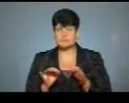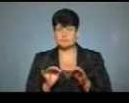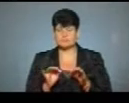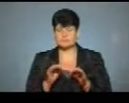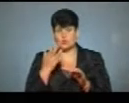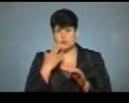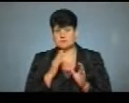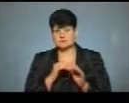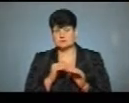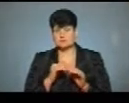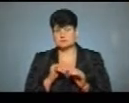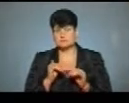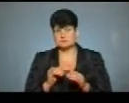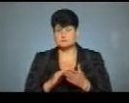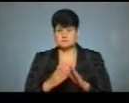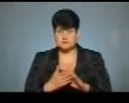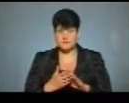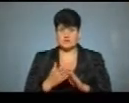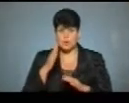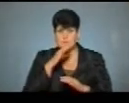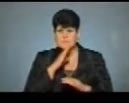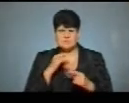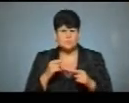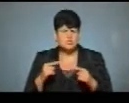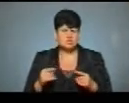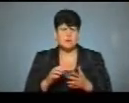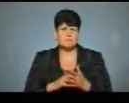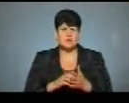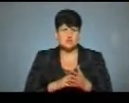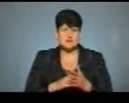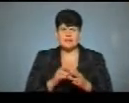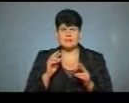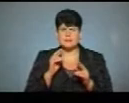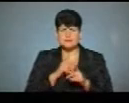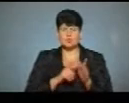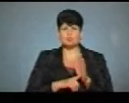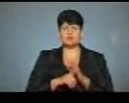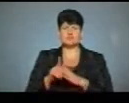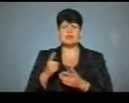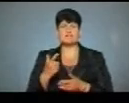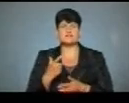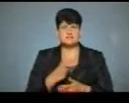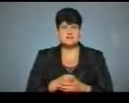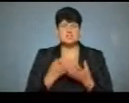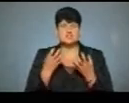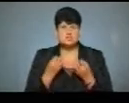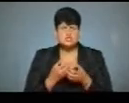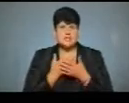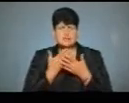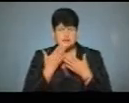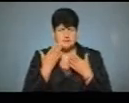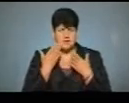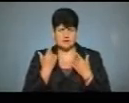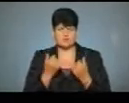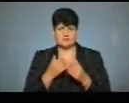і якщо батьки по тих чи інших причинах невчасно розпочали вакцинацію і ще не мають достатньої